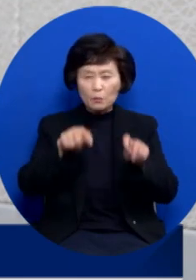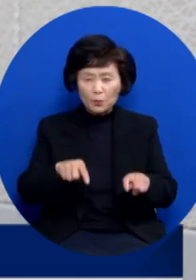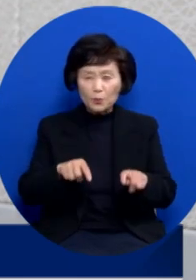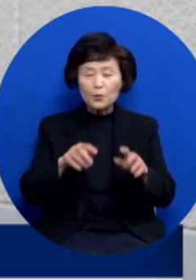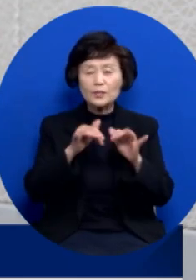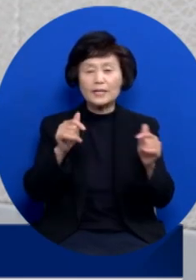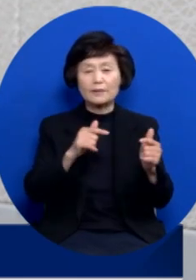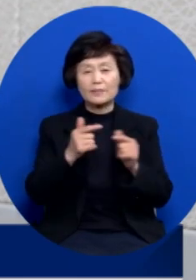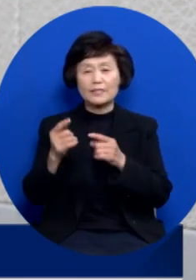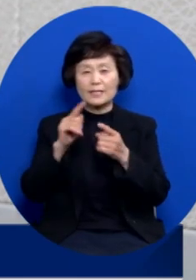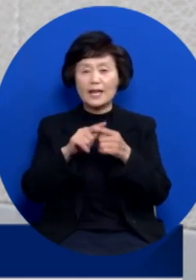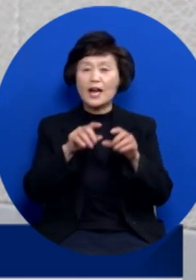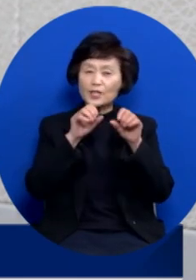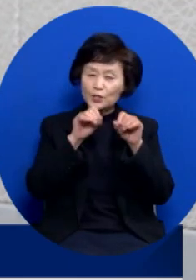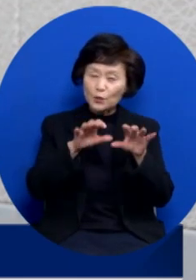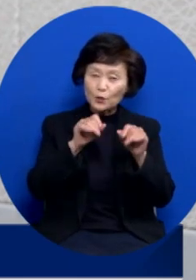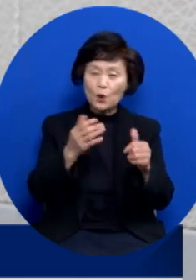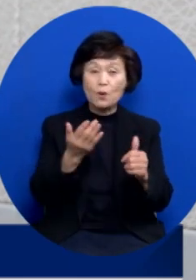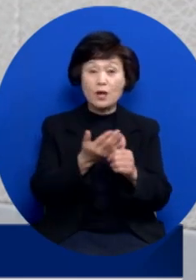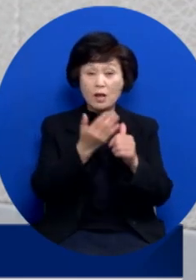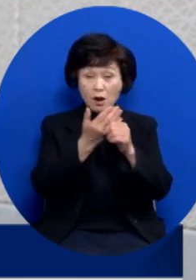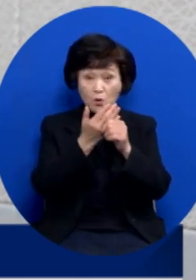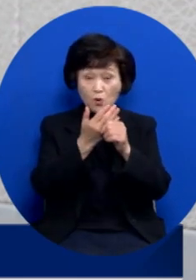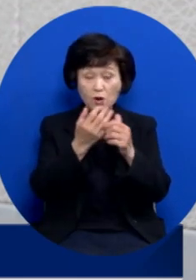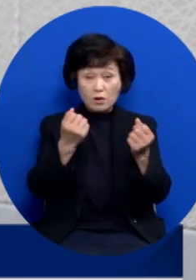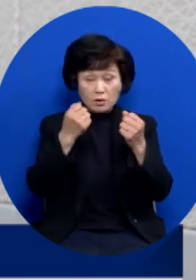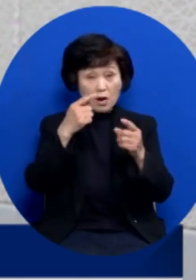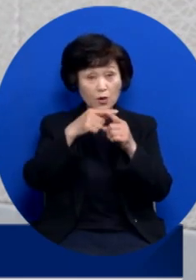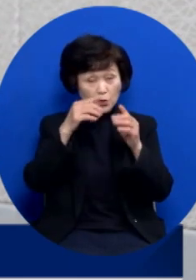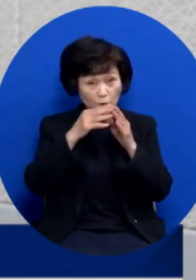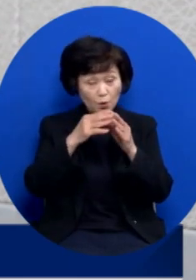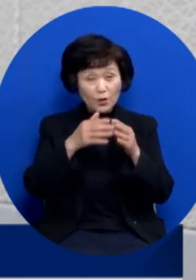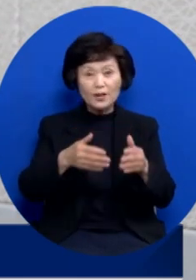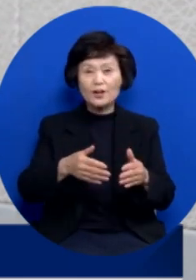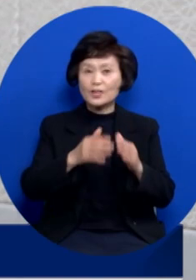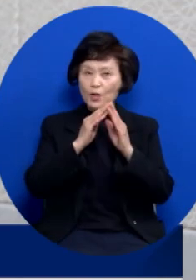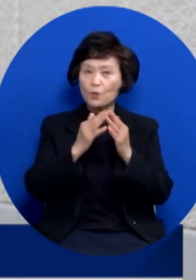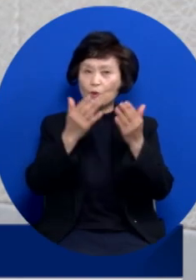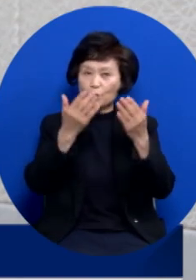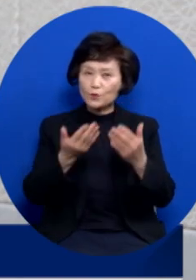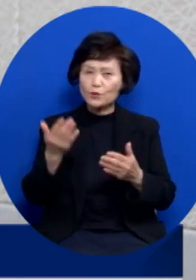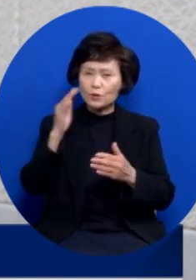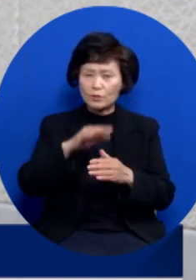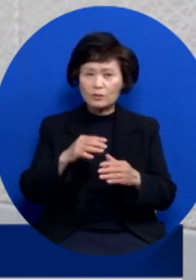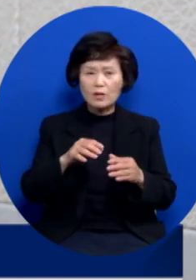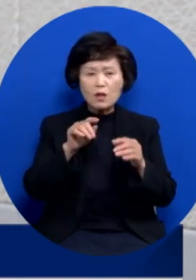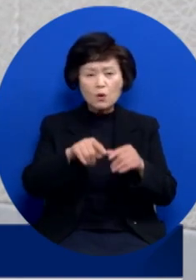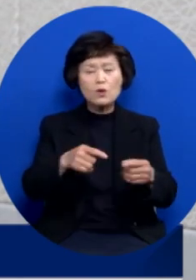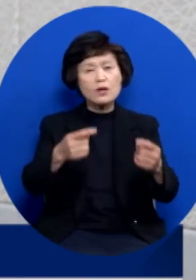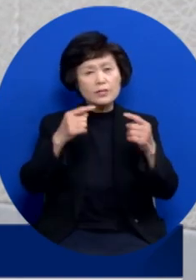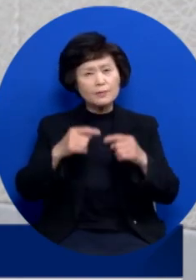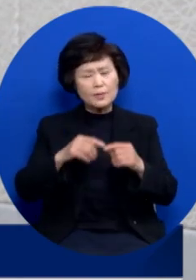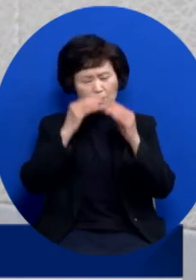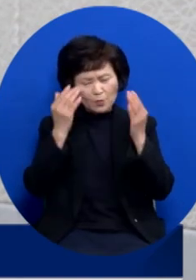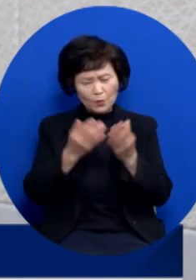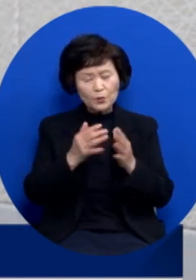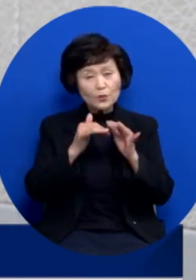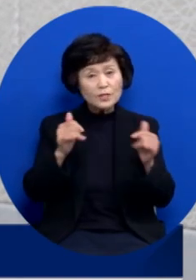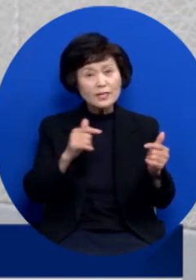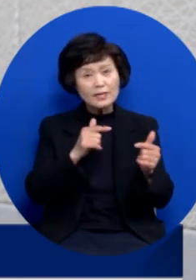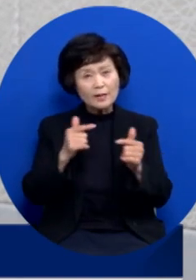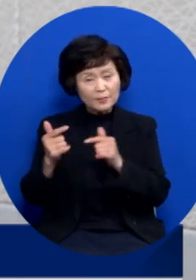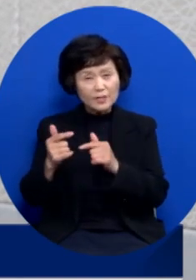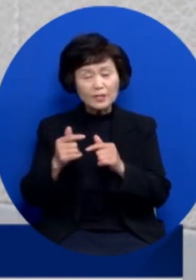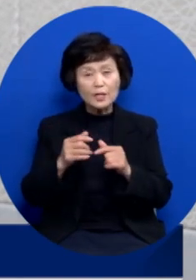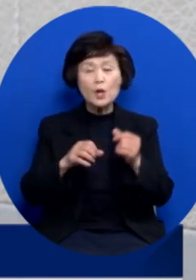굉장히 건강한 교회로 세우셨는데 저는 이 세미나에 참석하는 모든 교회가 해야 될 그 본질적인 사역을 붙잡고 그래서